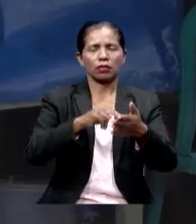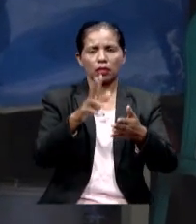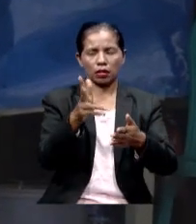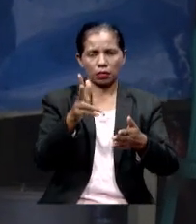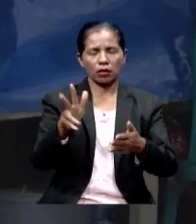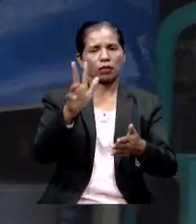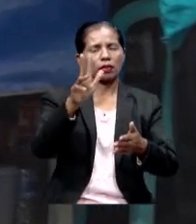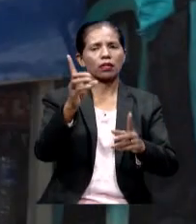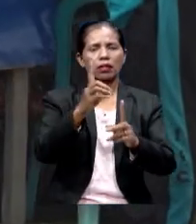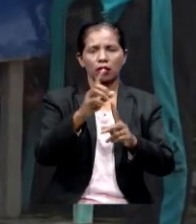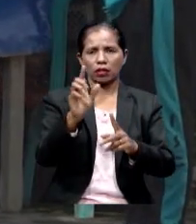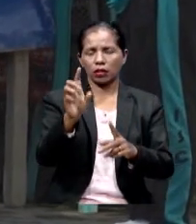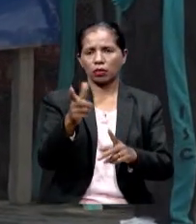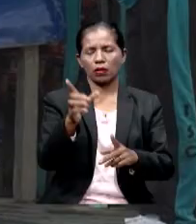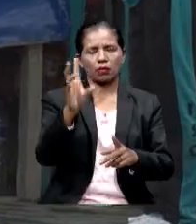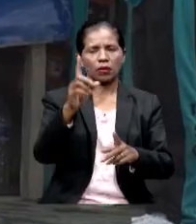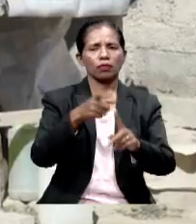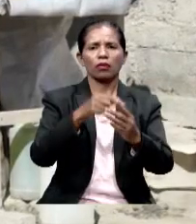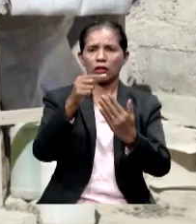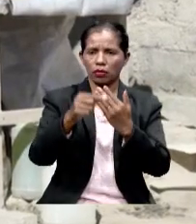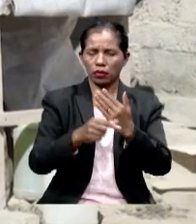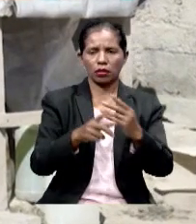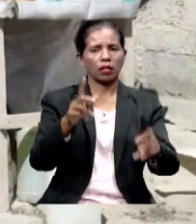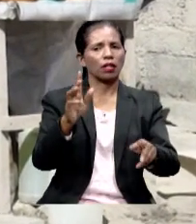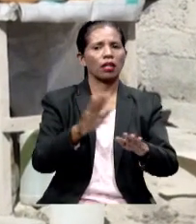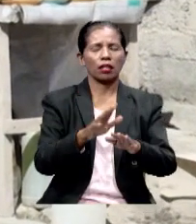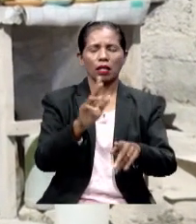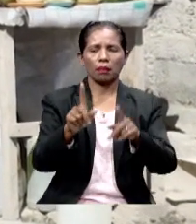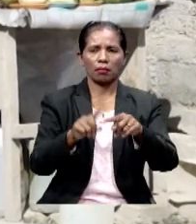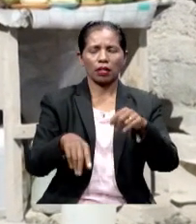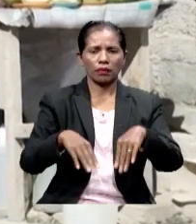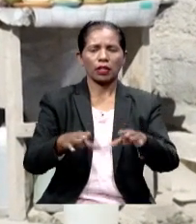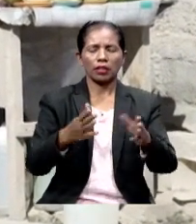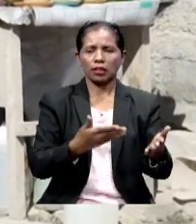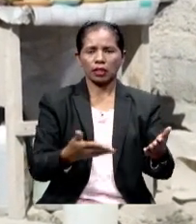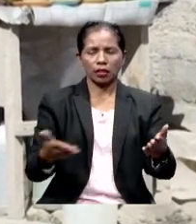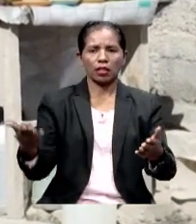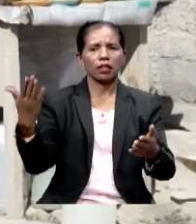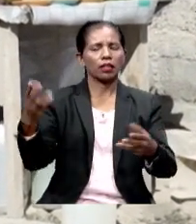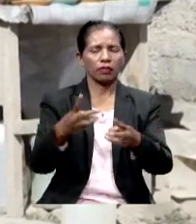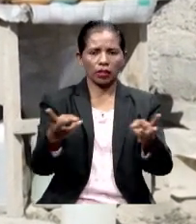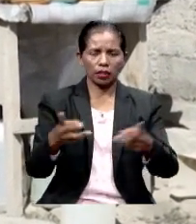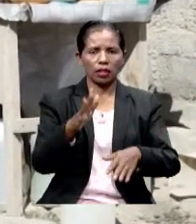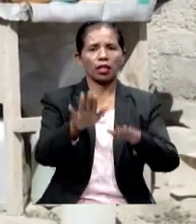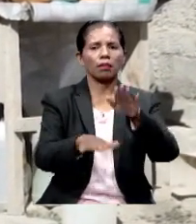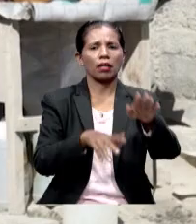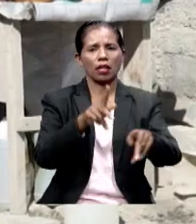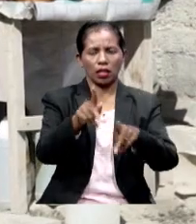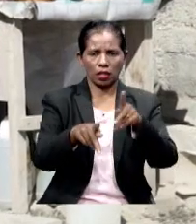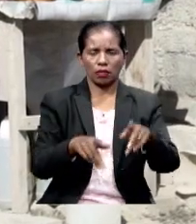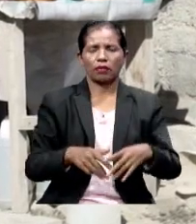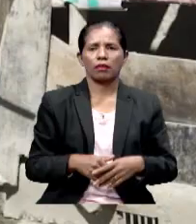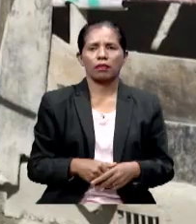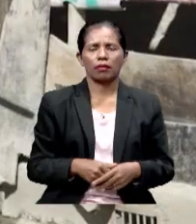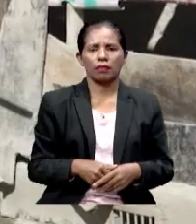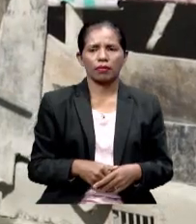300 lorong ron resing itu fulan agosto riung rovalu bandu atu labele fan sasan ye fatin publiko hanes antro to arlete no estrada nining antes ne sekretario